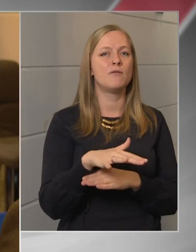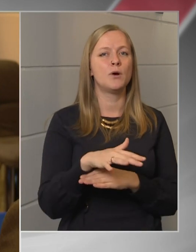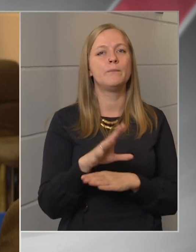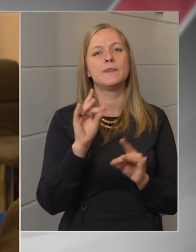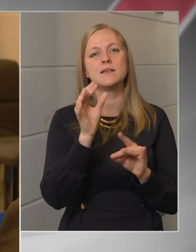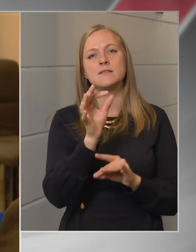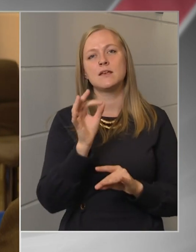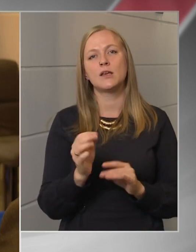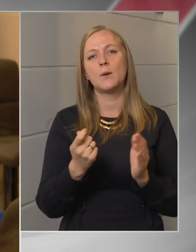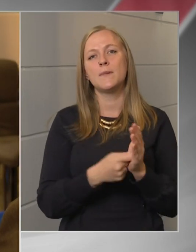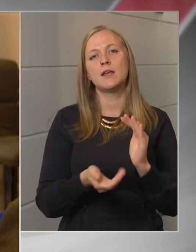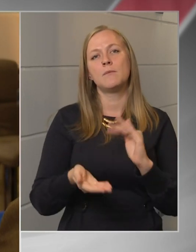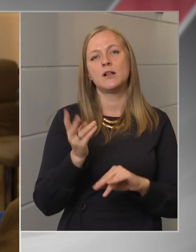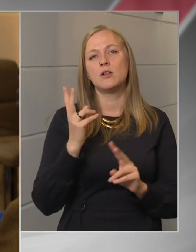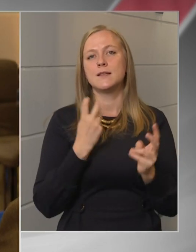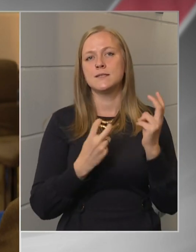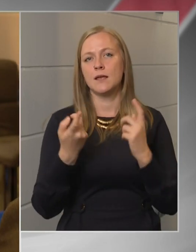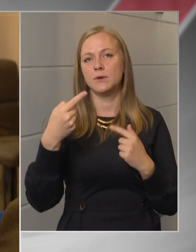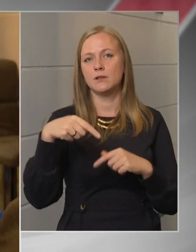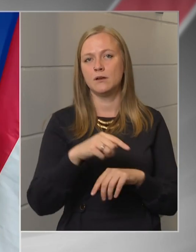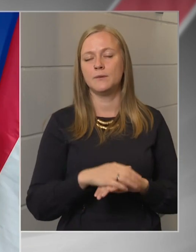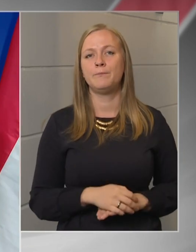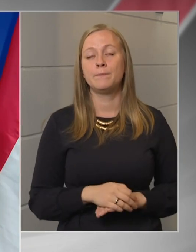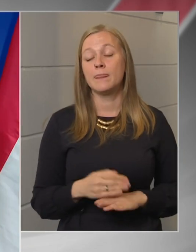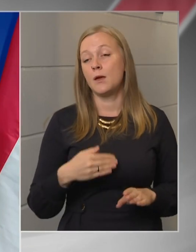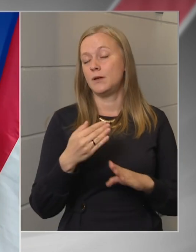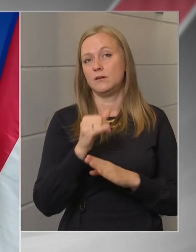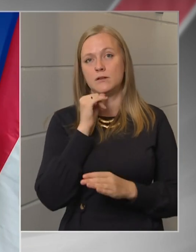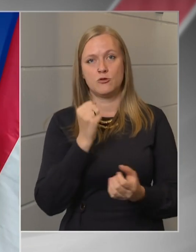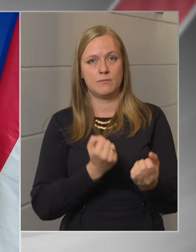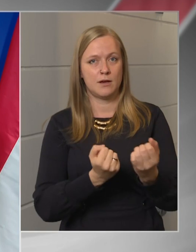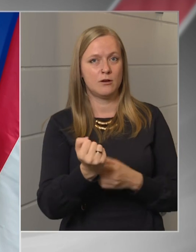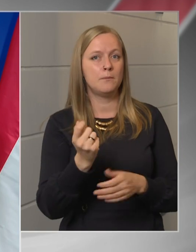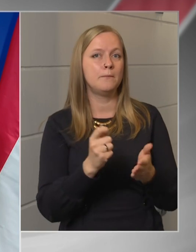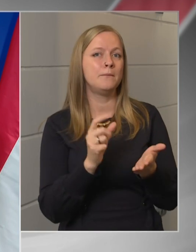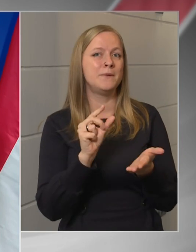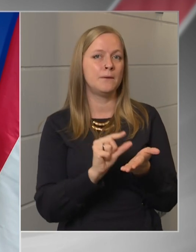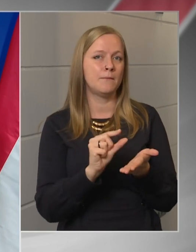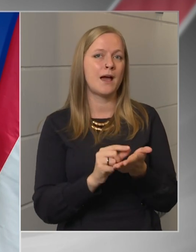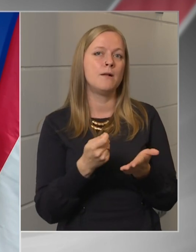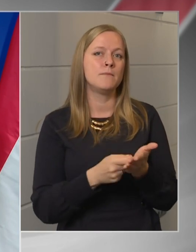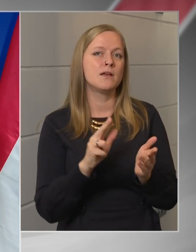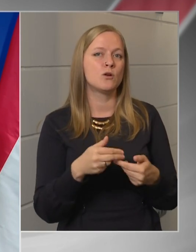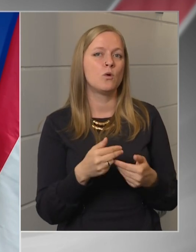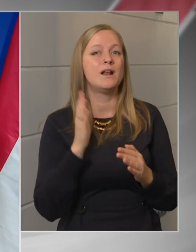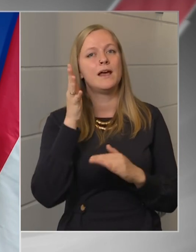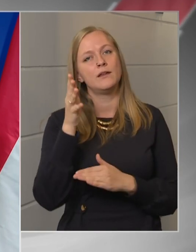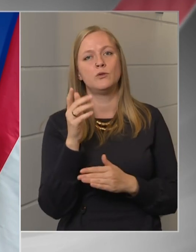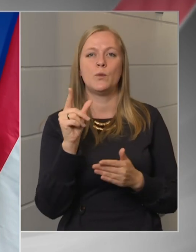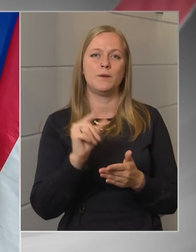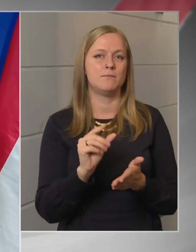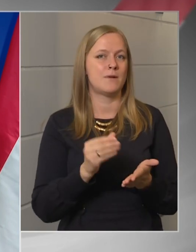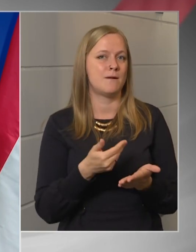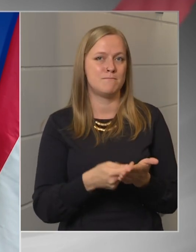béremelésre számíthatnak az érintettek? Amíg nincs megállapodás a minimálbérről, addig a lehendő minimálbérből semmi nem